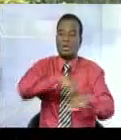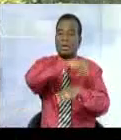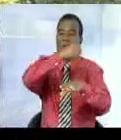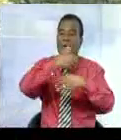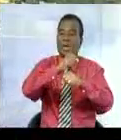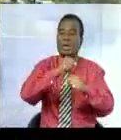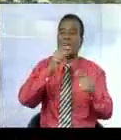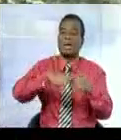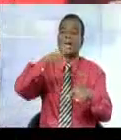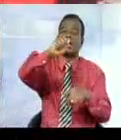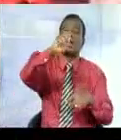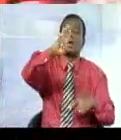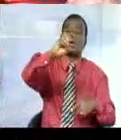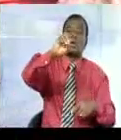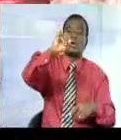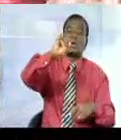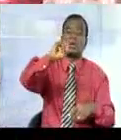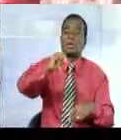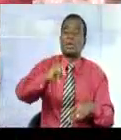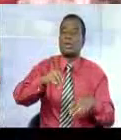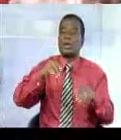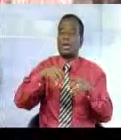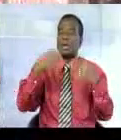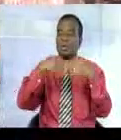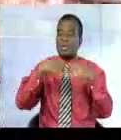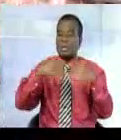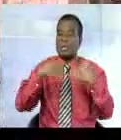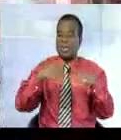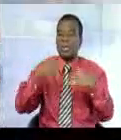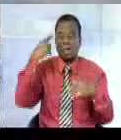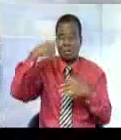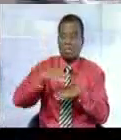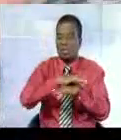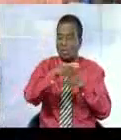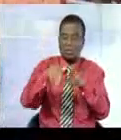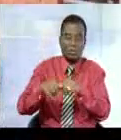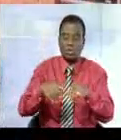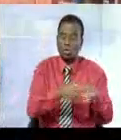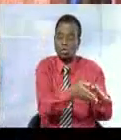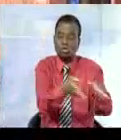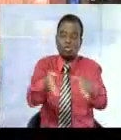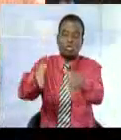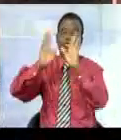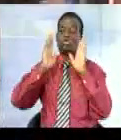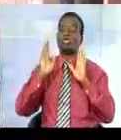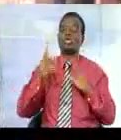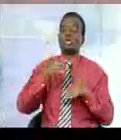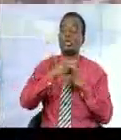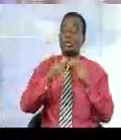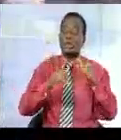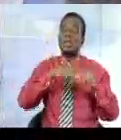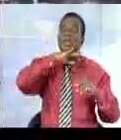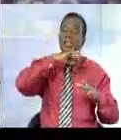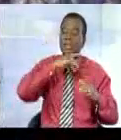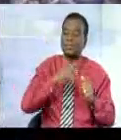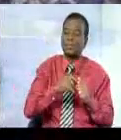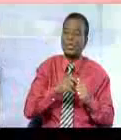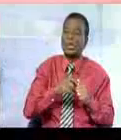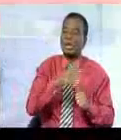au CHR d'Abouasso un incinérateur à combustion pyrolytique. Du matériel de collecte à séparer les déchets